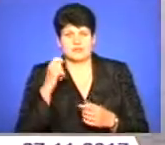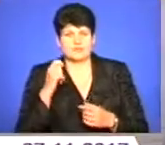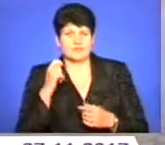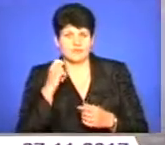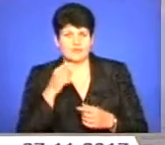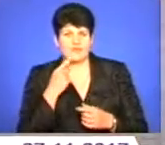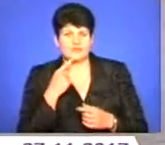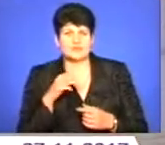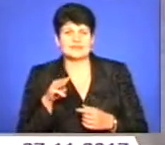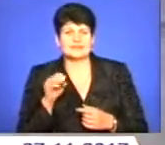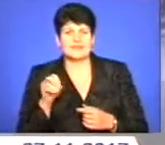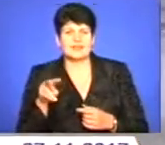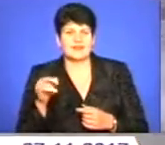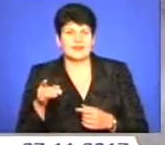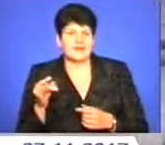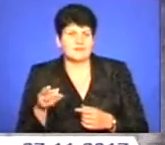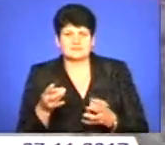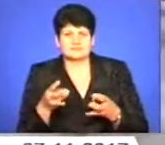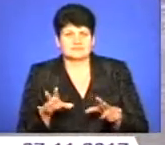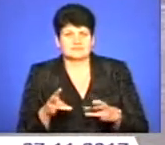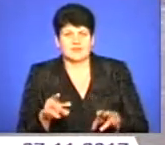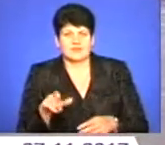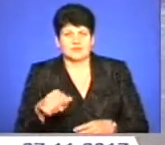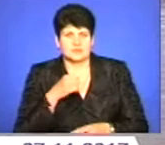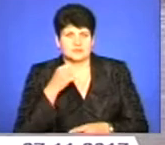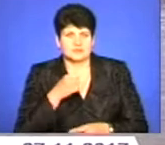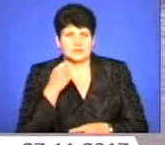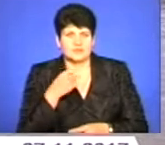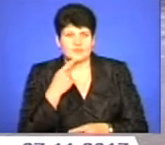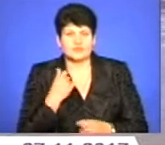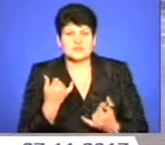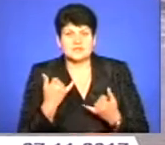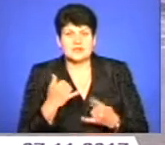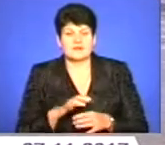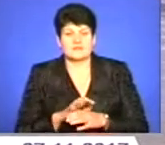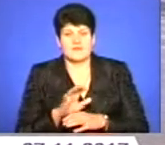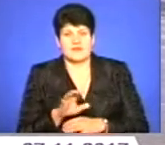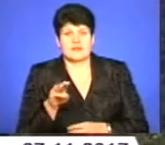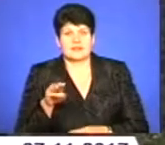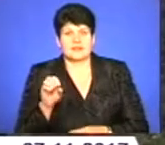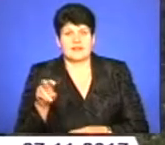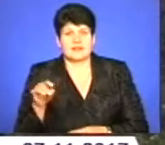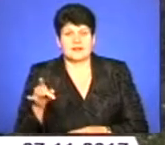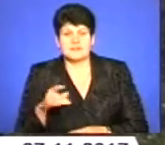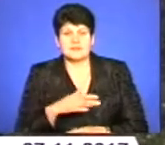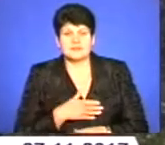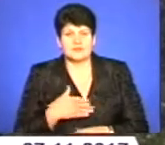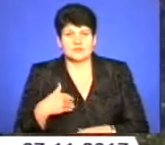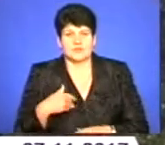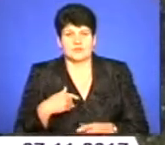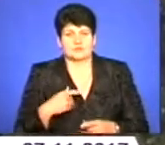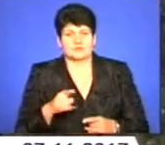телеграма, як засіб зв'язку, віджила своє. Люди ж старшого покоління кажуть, що досі відправляють телеграми і не хотіли б, щоб їх позбавляли